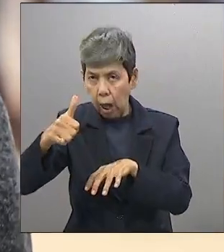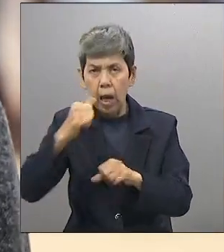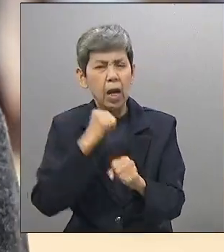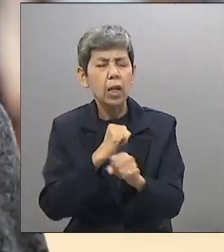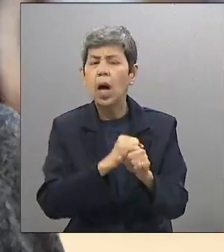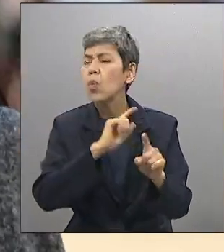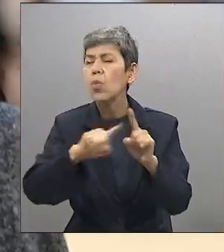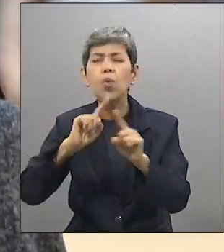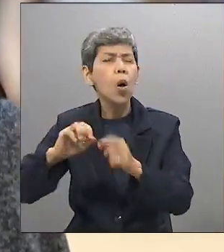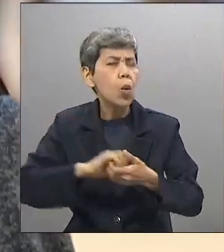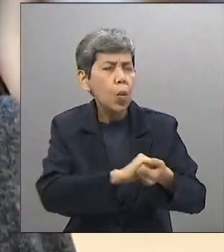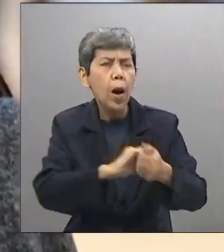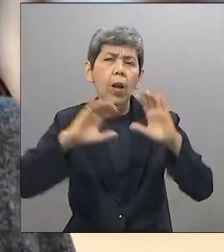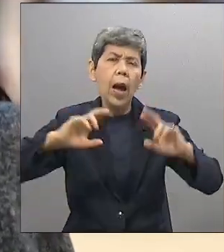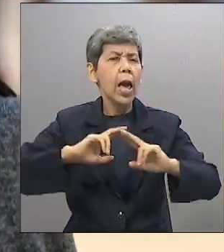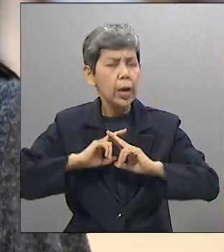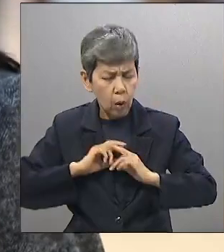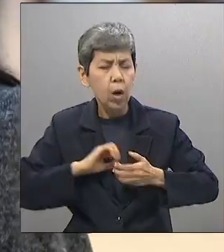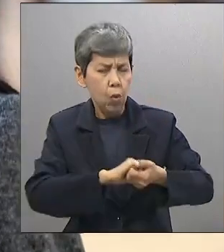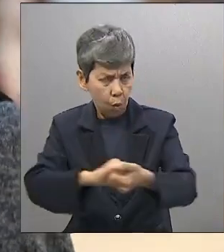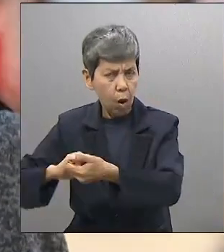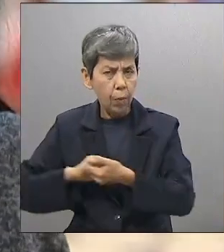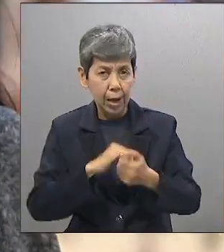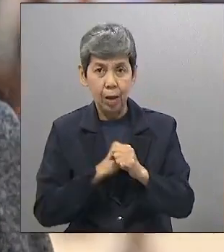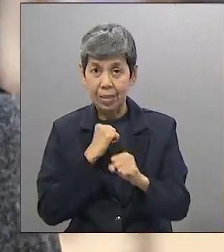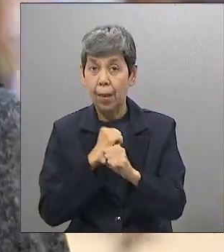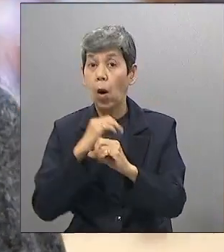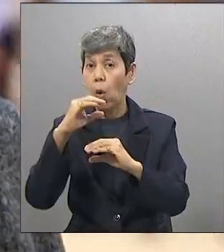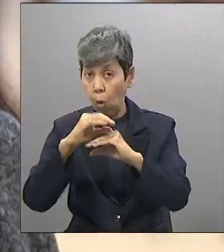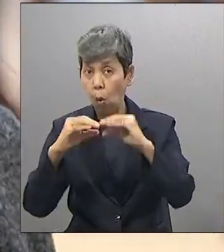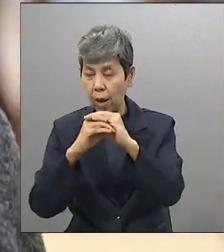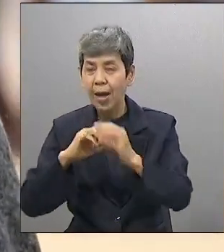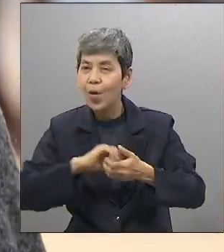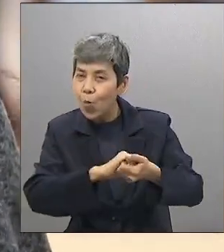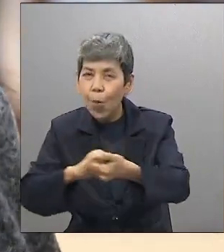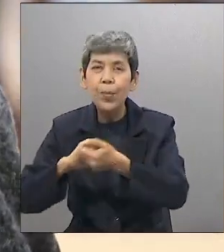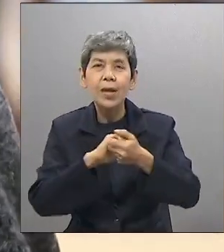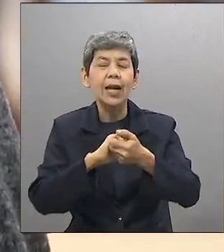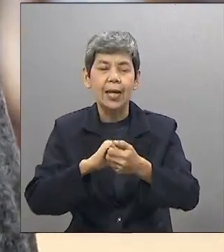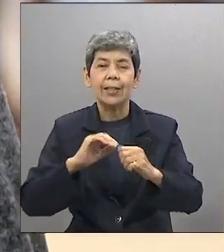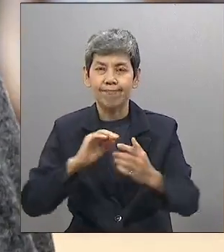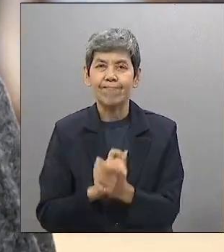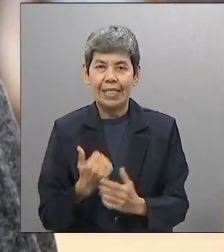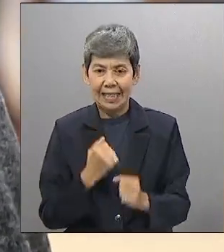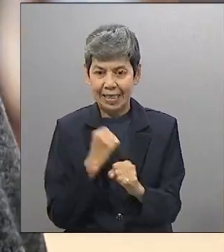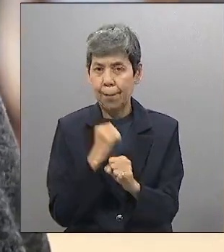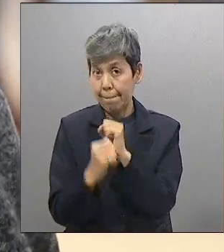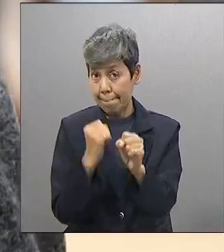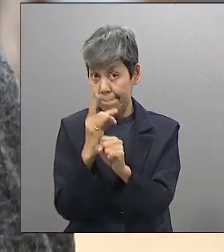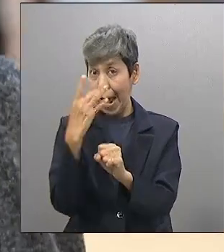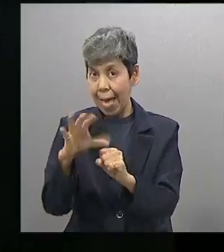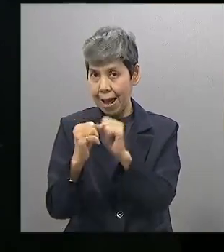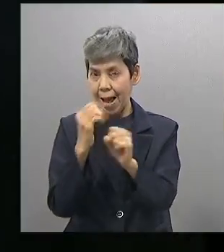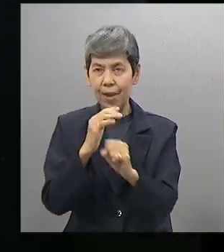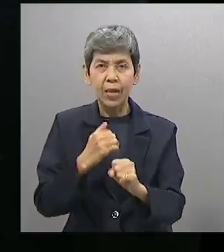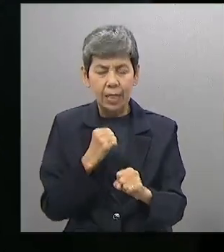บหลายพฒนมิร์่ ทั้งภากรเอกชนซึเปโงการทเราเรีกวา เป็นโงการรฐรวมเอกชนนะคะปีนี้เข้าสู่ปีที่ 8 แล้วก็เลยมีการ